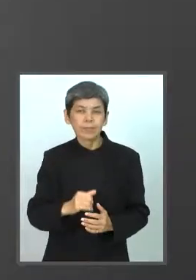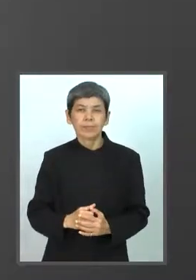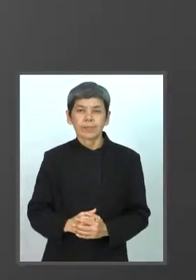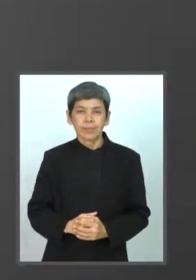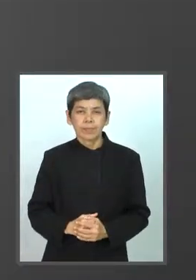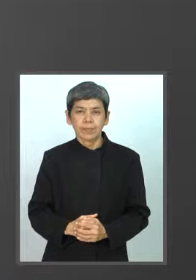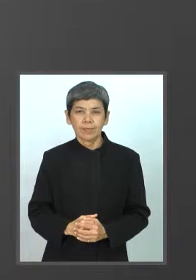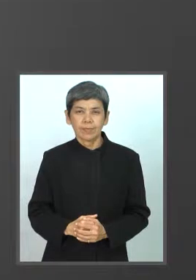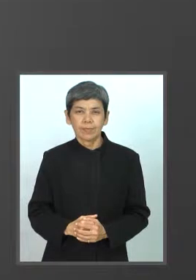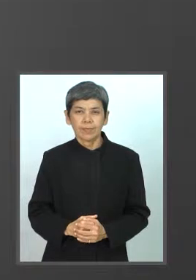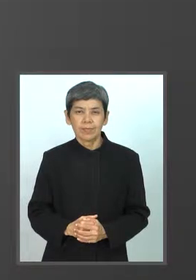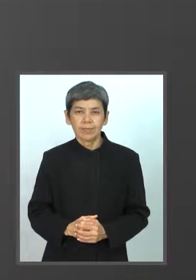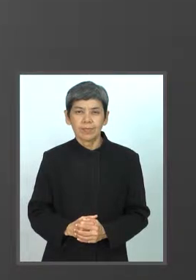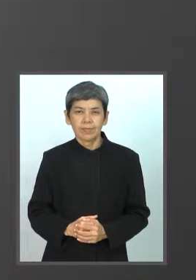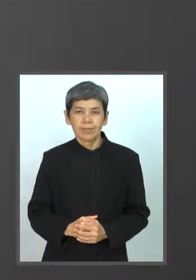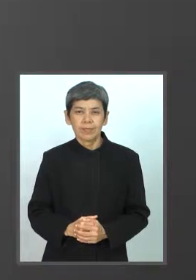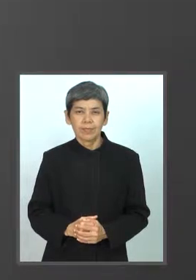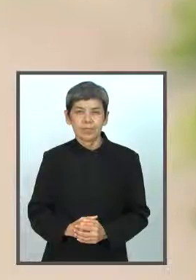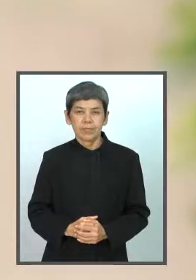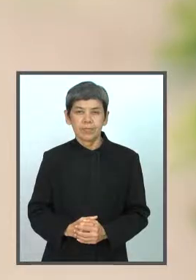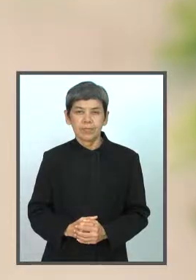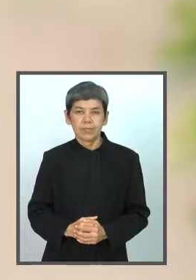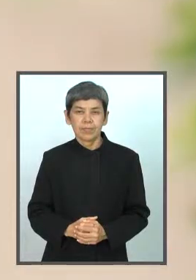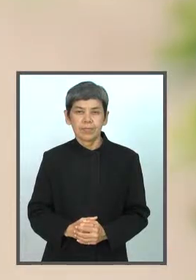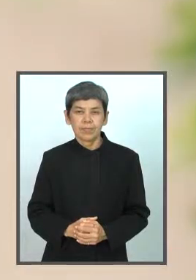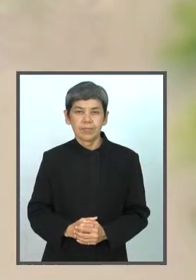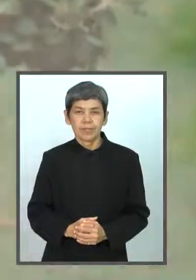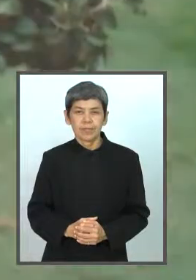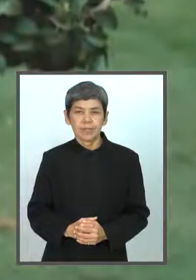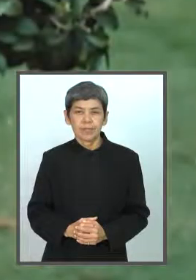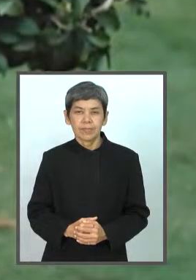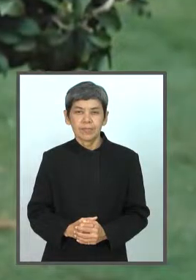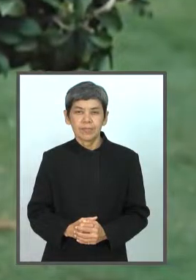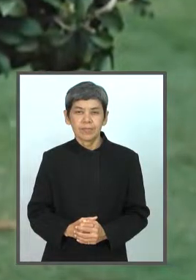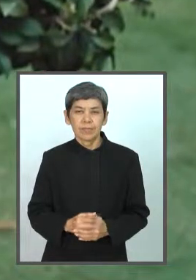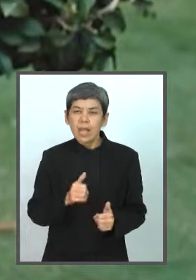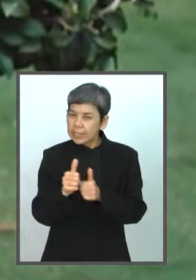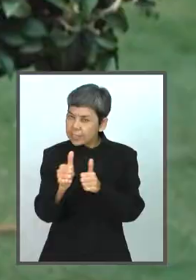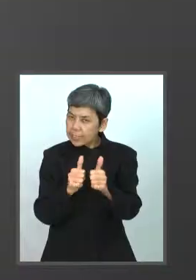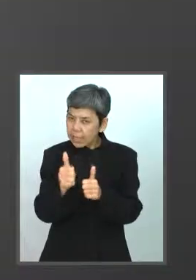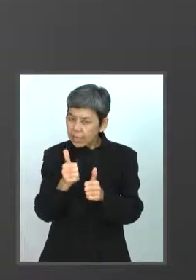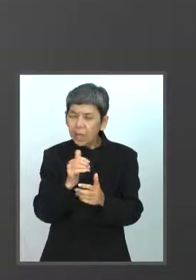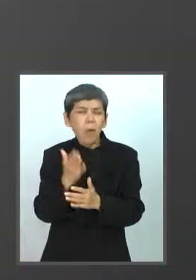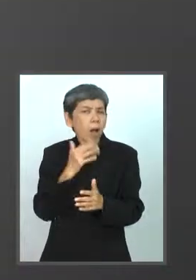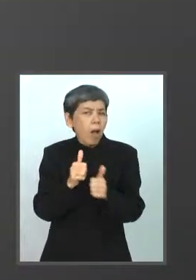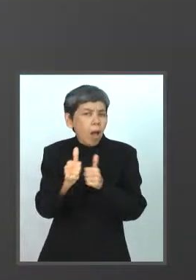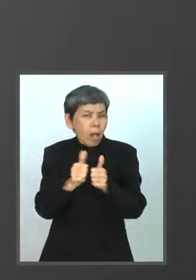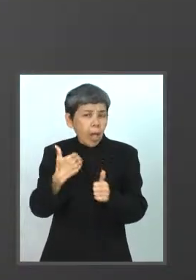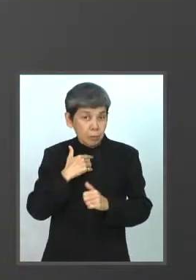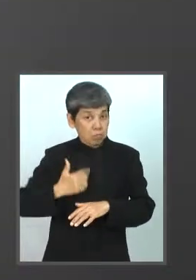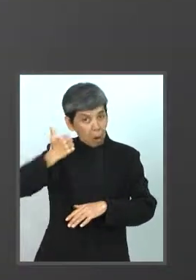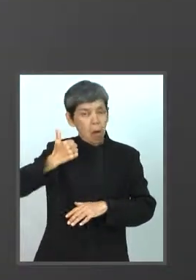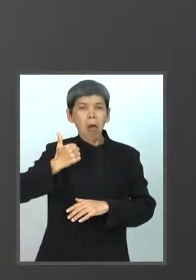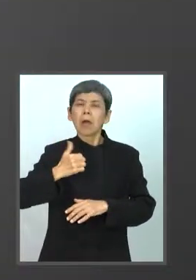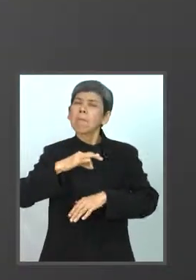พื่อนบอกว่าหน้าเราแบบเป็นธรรมชาติสวยบอกไปแข่งขันเราไปแข่ง ตอนที่แข่งในประเทศไทยช